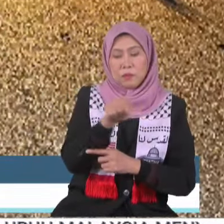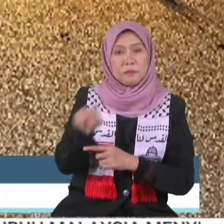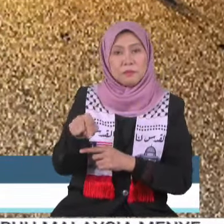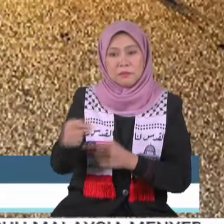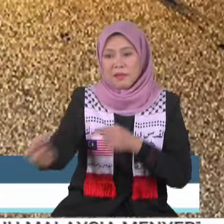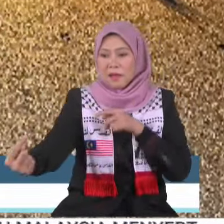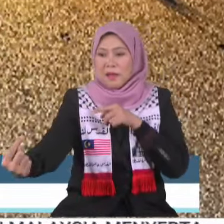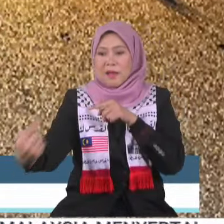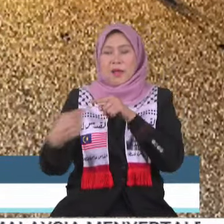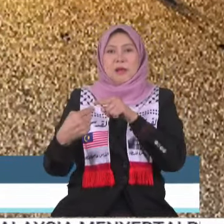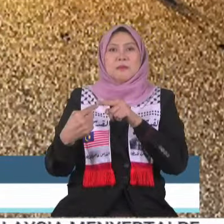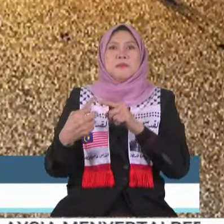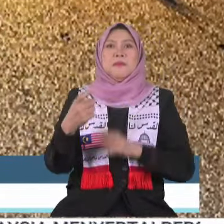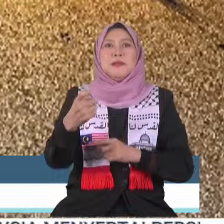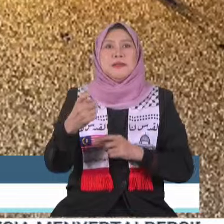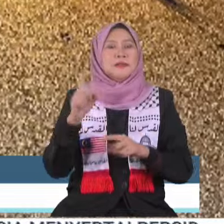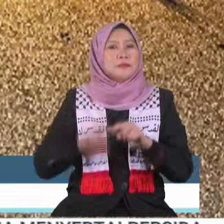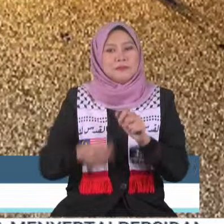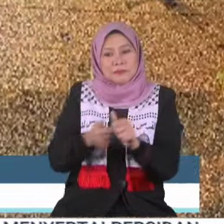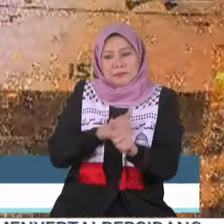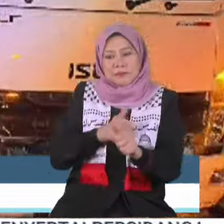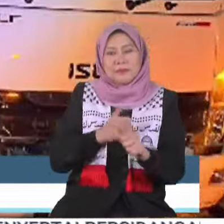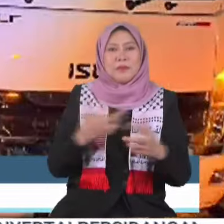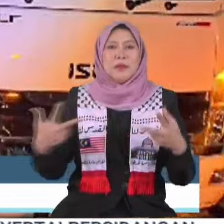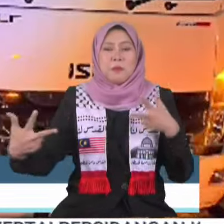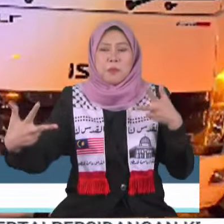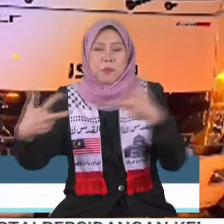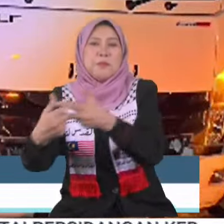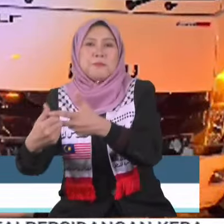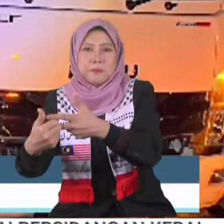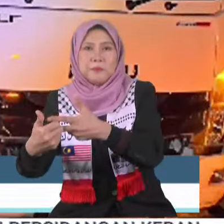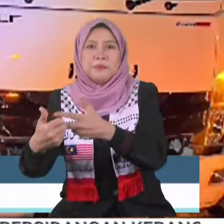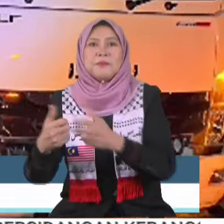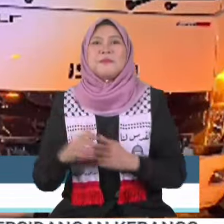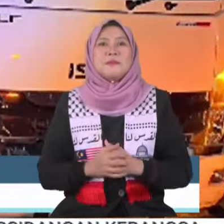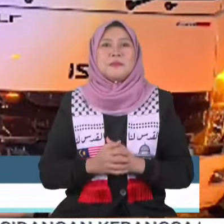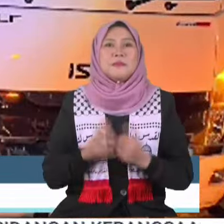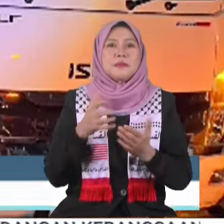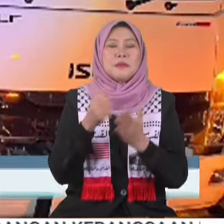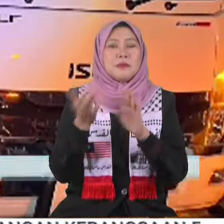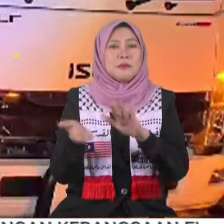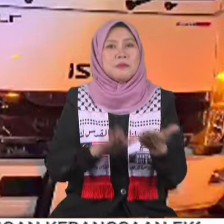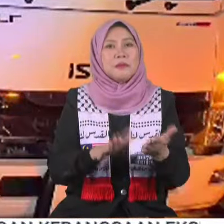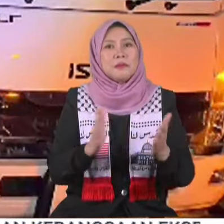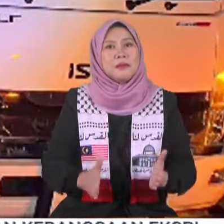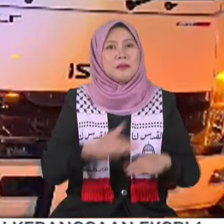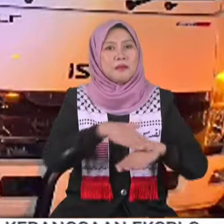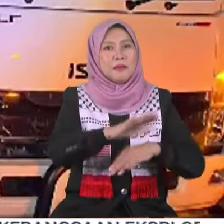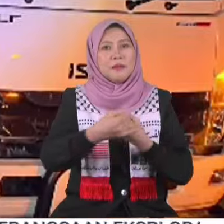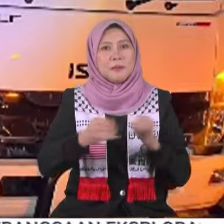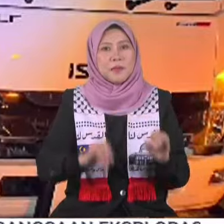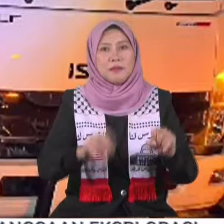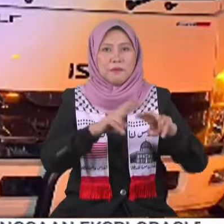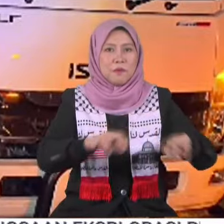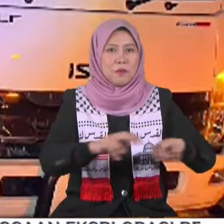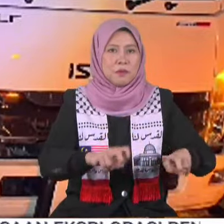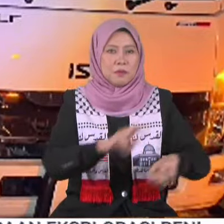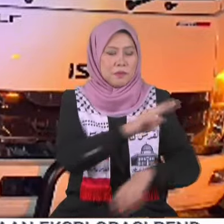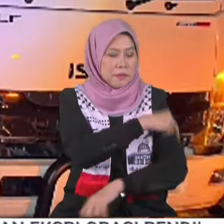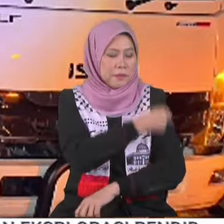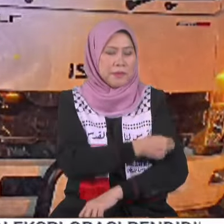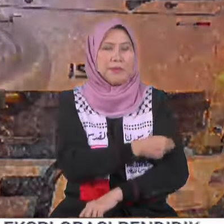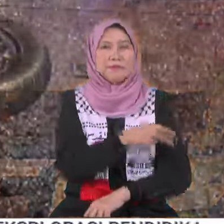mengelak motosikal terbabit dan berlaku pelanggaran berdepan. Mayat mangsa dihantar ke Jabatan Forensik Hospital Sultan Abdul